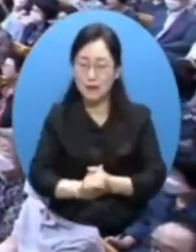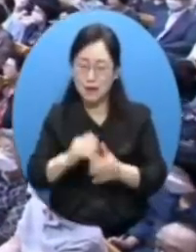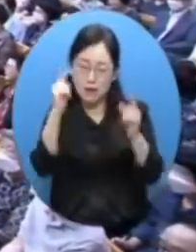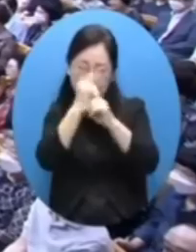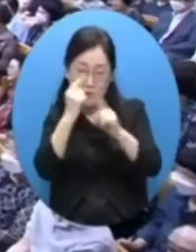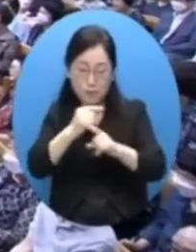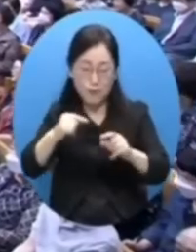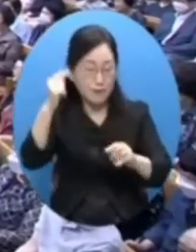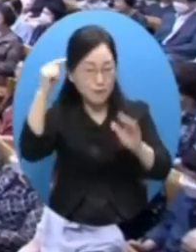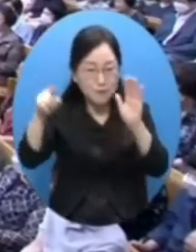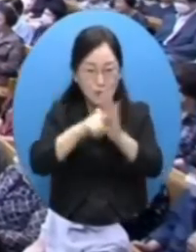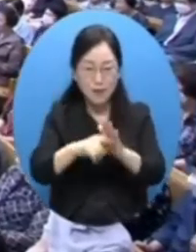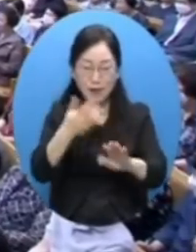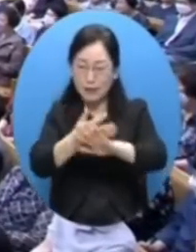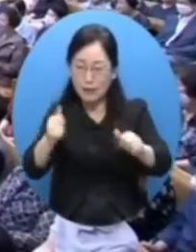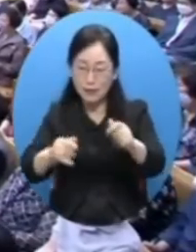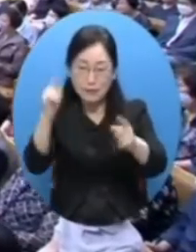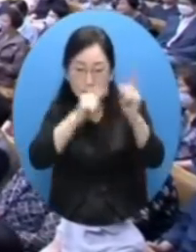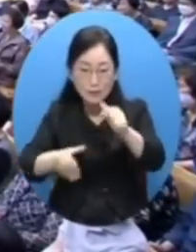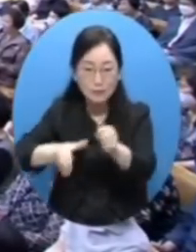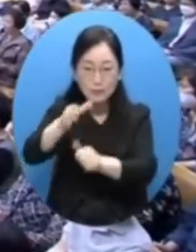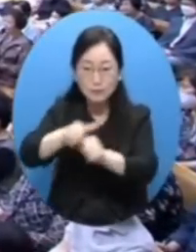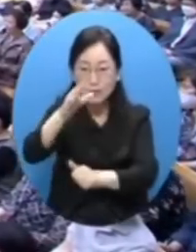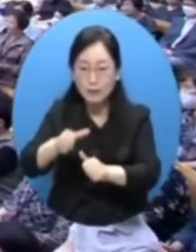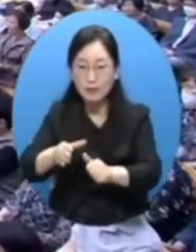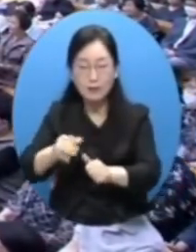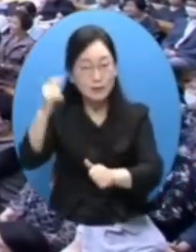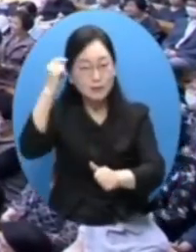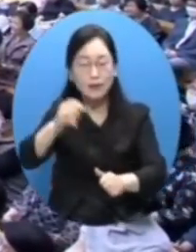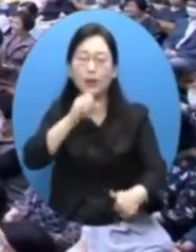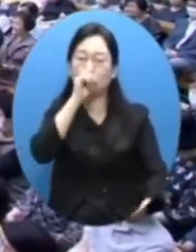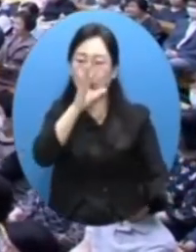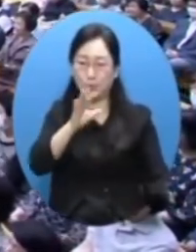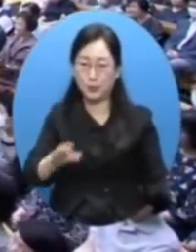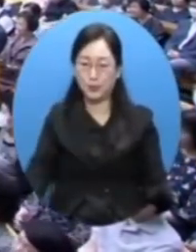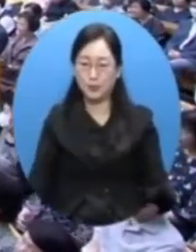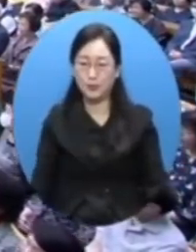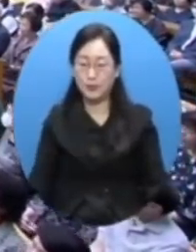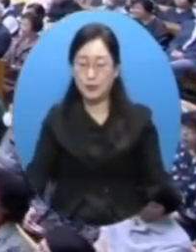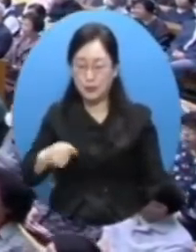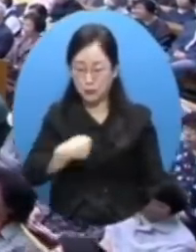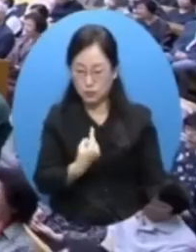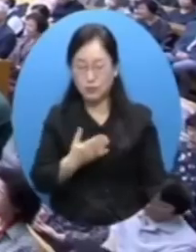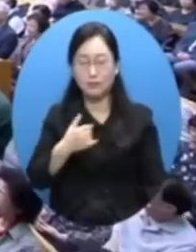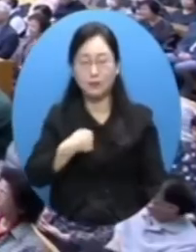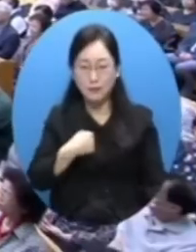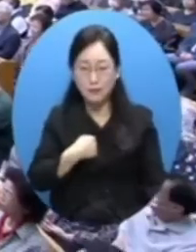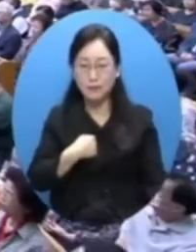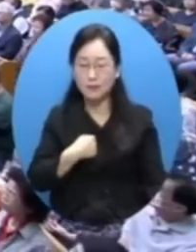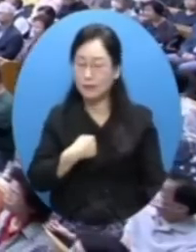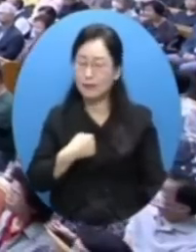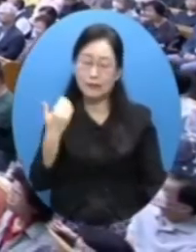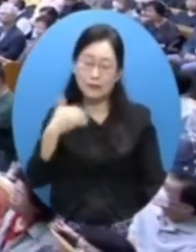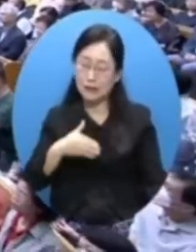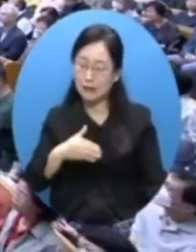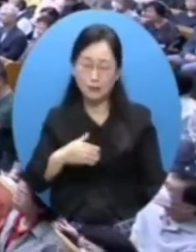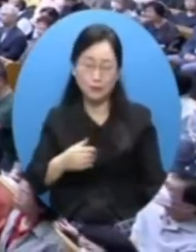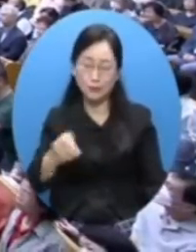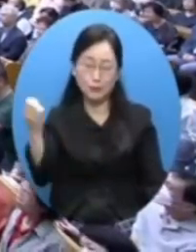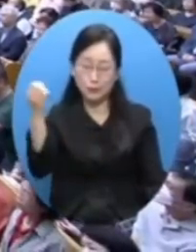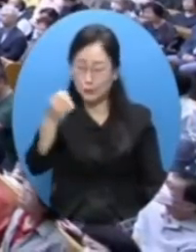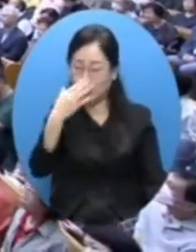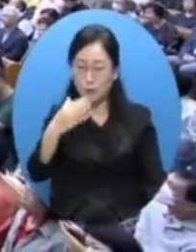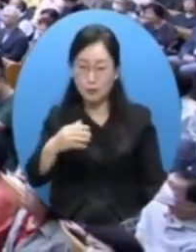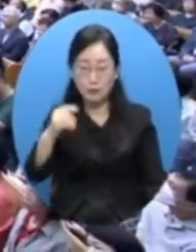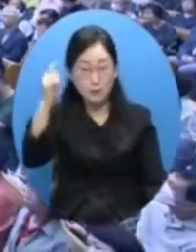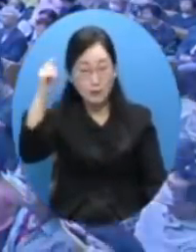부정적인 생각, 남을 상처 입히고 남을 절망에 빠지는 생각을 하지 않는 것입니다. 그리고 스스로 나는 끝났다, 나는 못났다 이런 부정적인